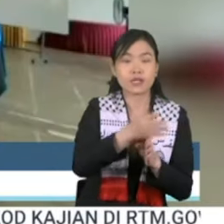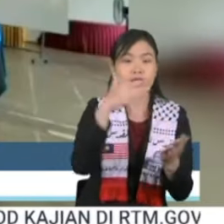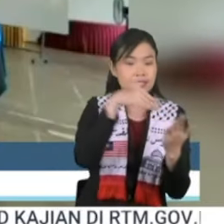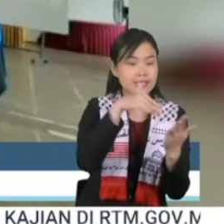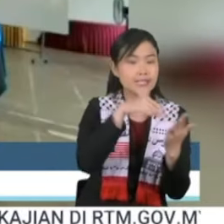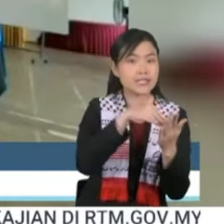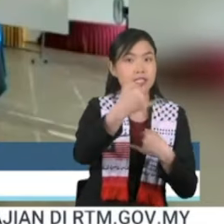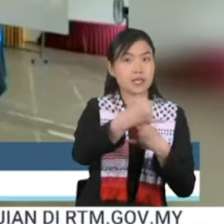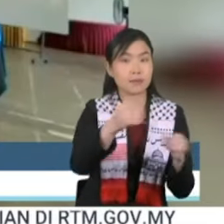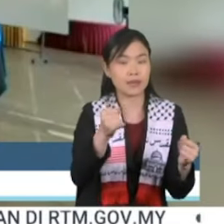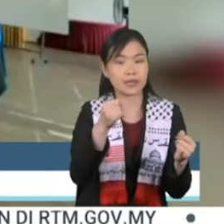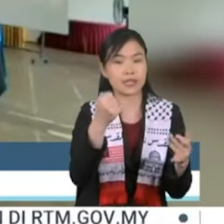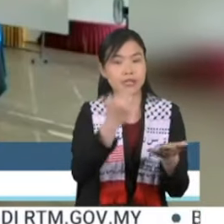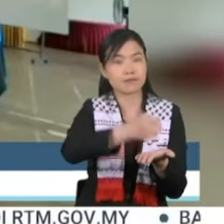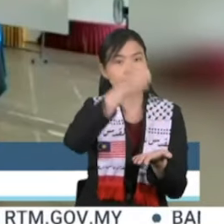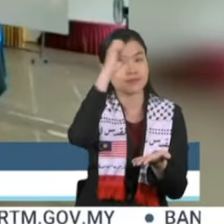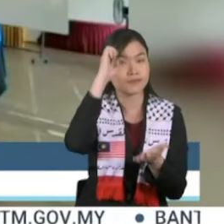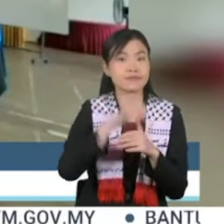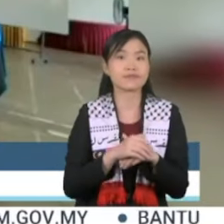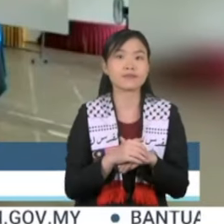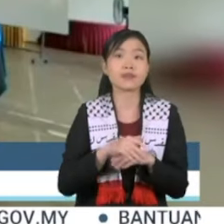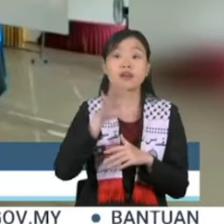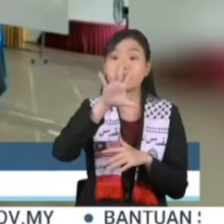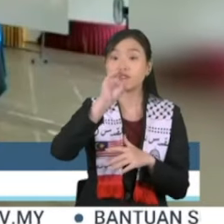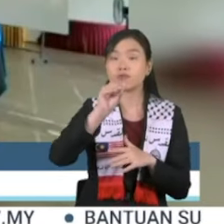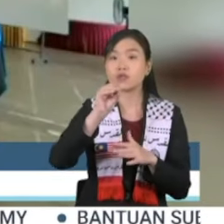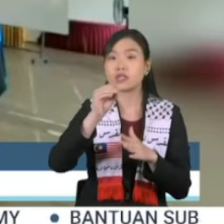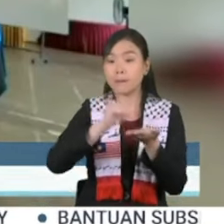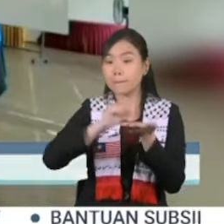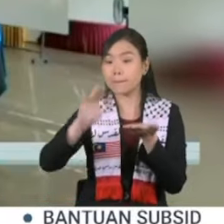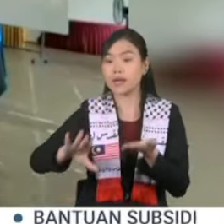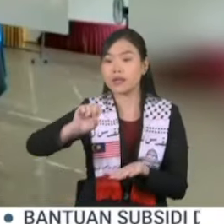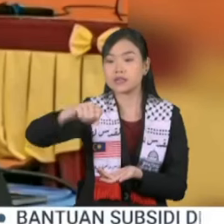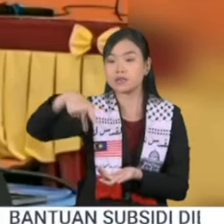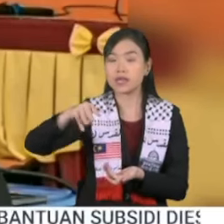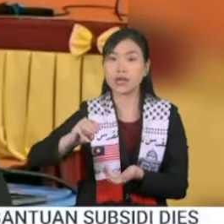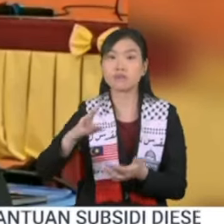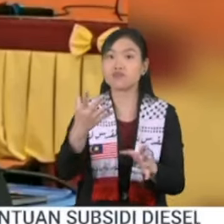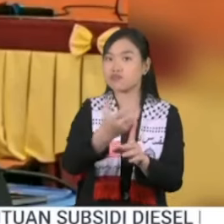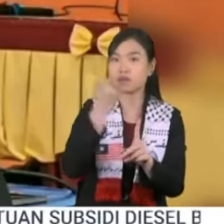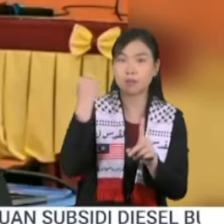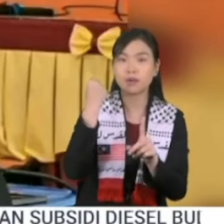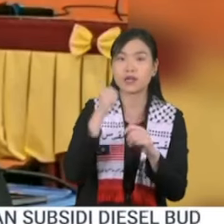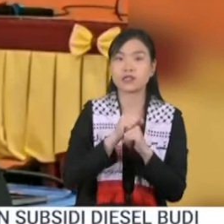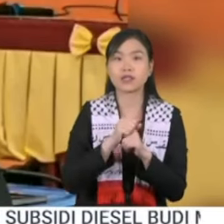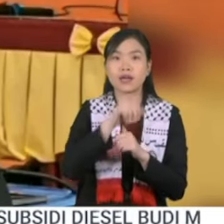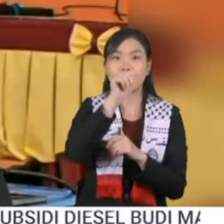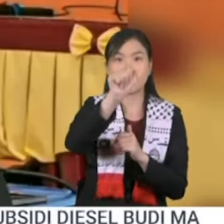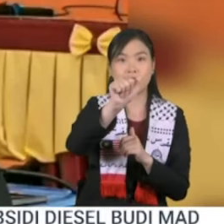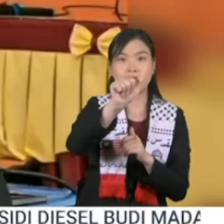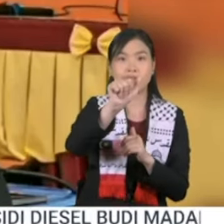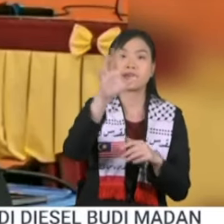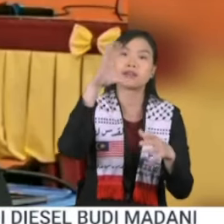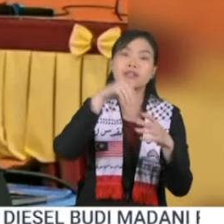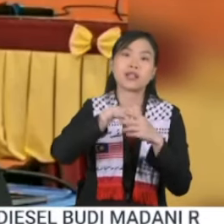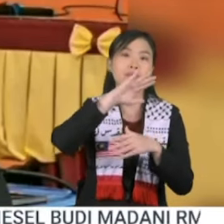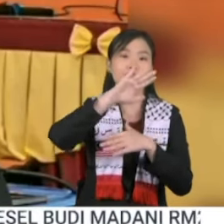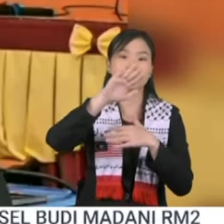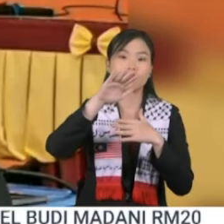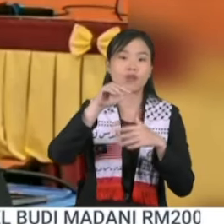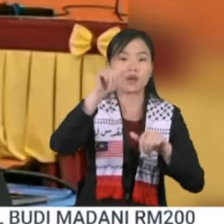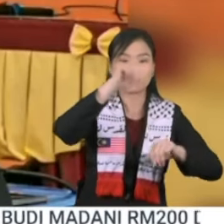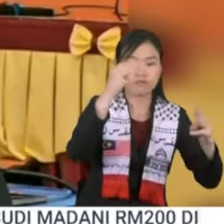Perlis. Seramai 50 calon SPM 2023 berjaya memperoleh keputusan cemerlang A dalam semua mata